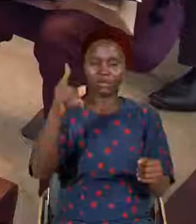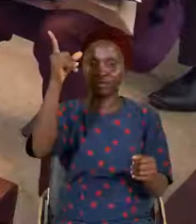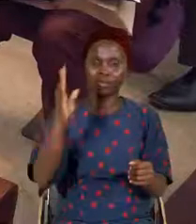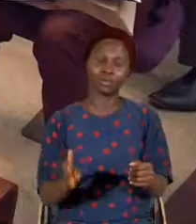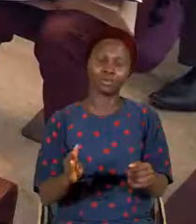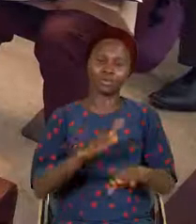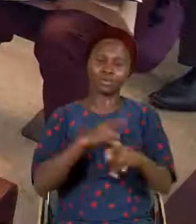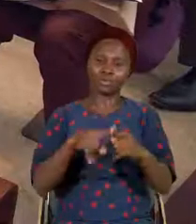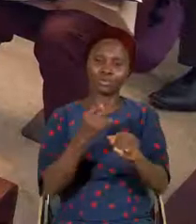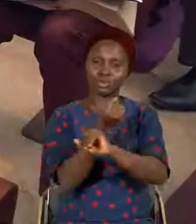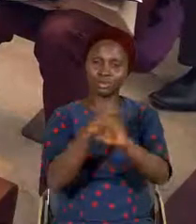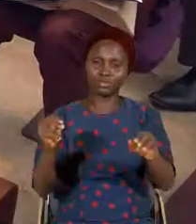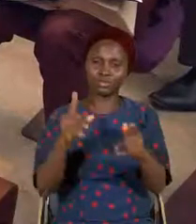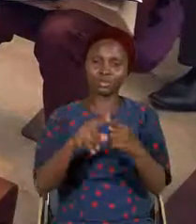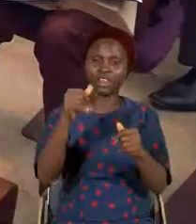salut.